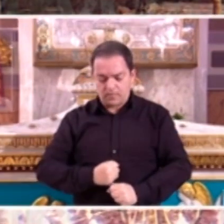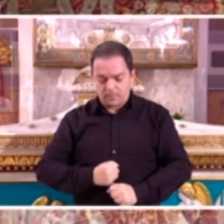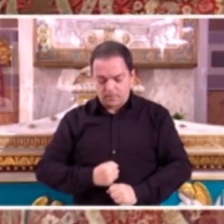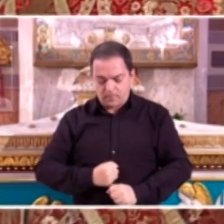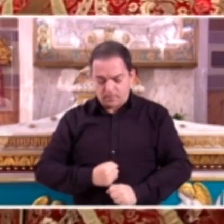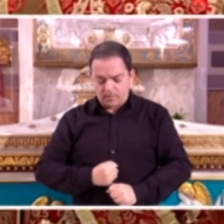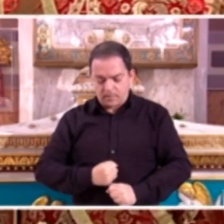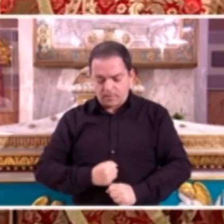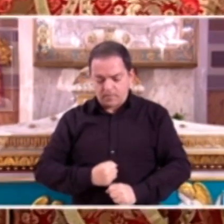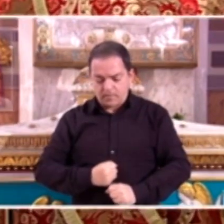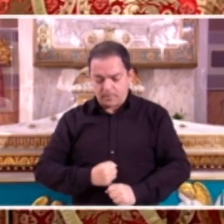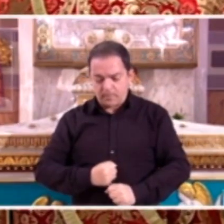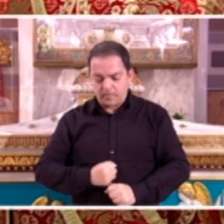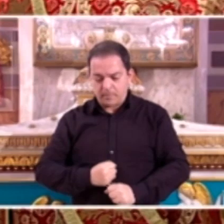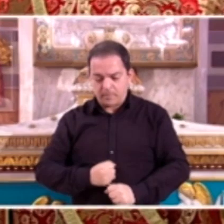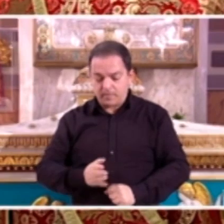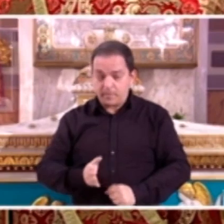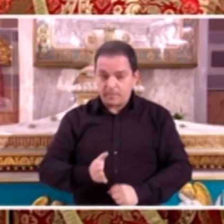σύμβο.